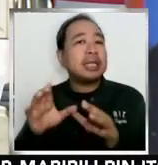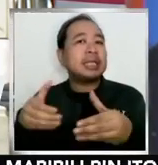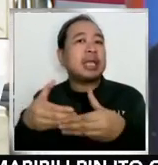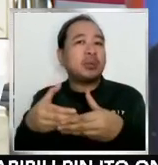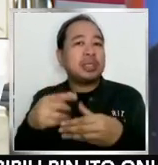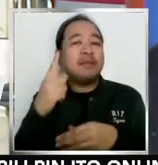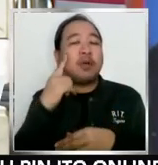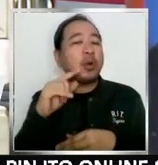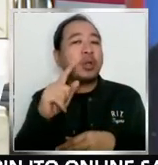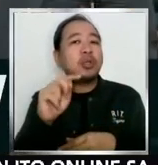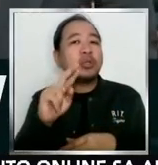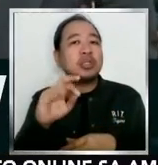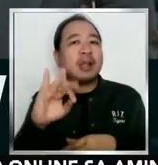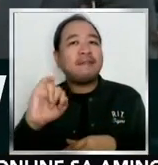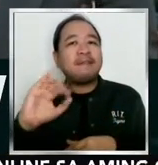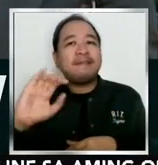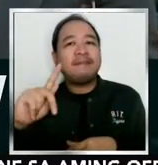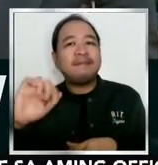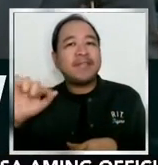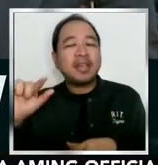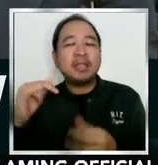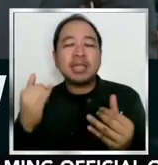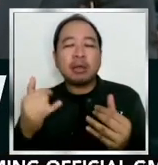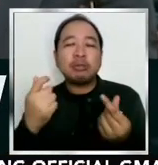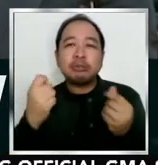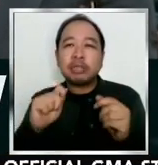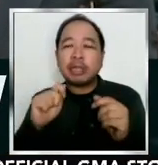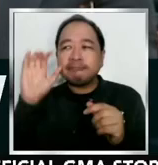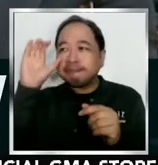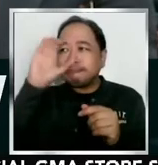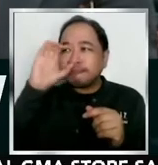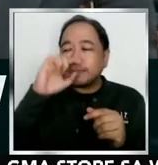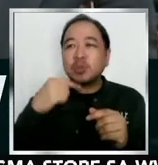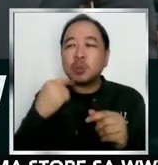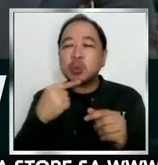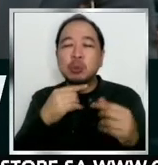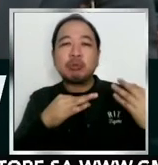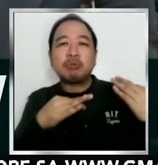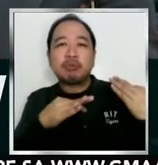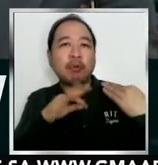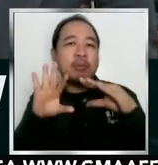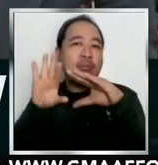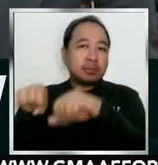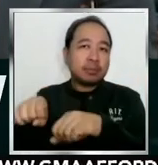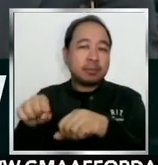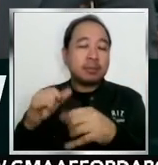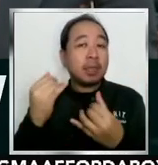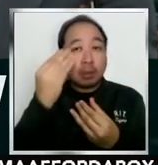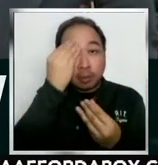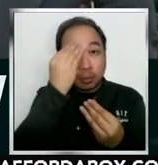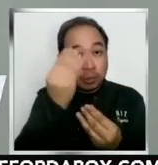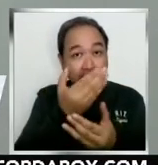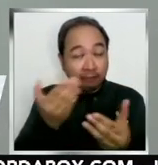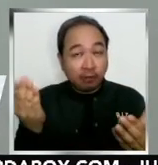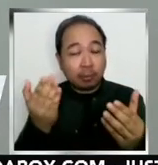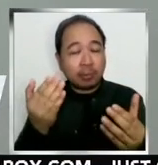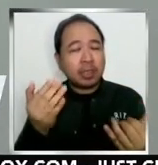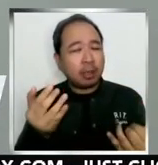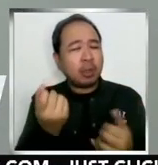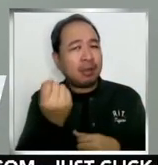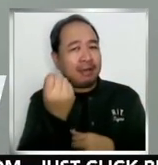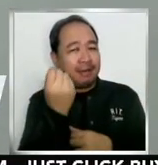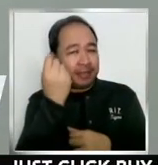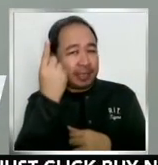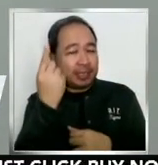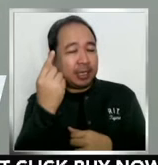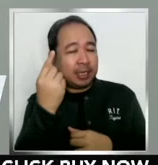tangkang human trafficking. We want to put the information out there for everyone to know and understand why